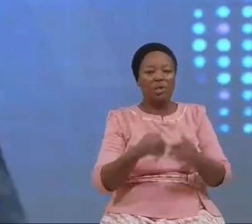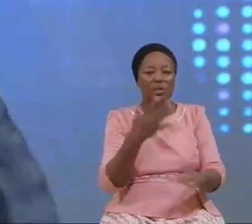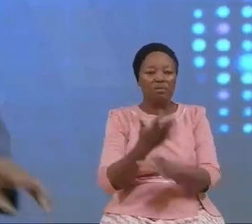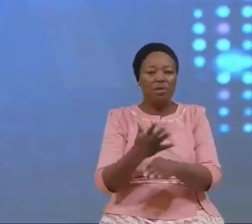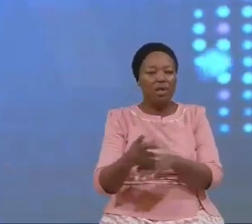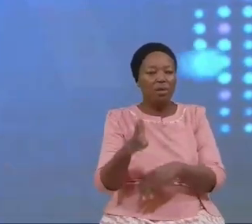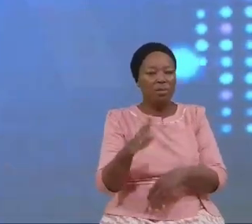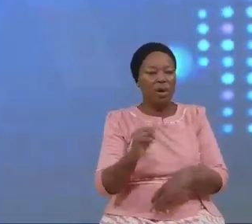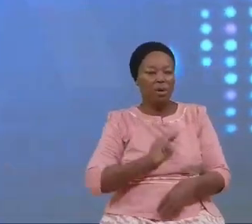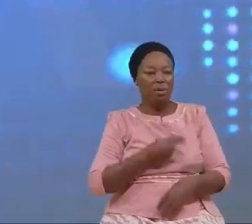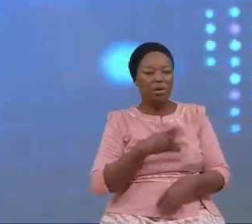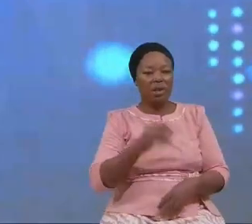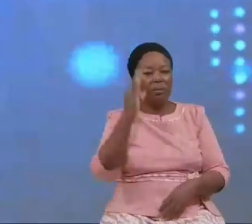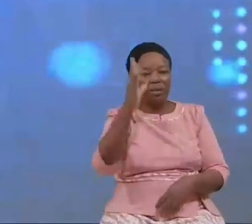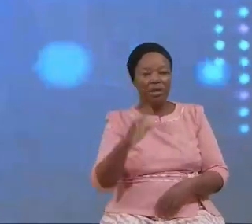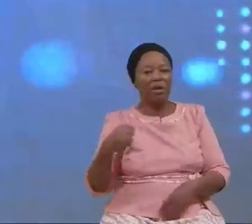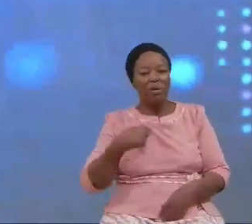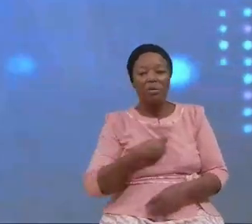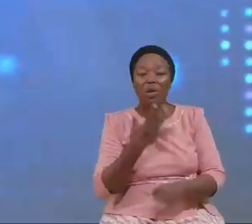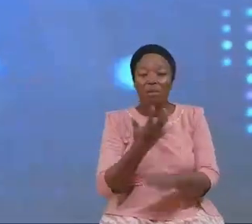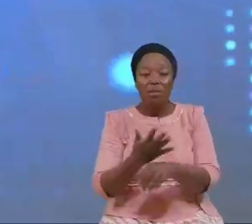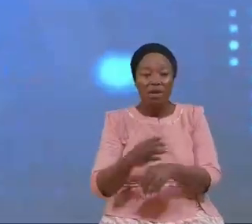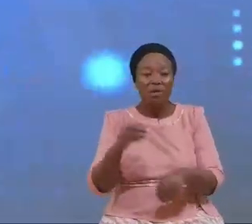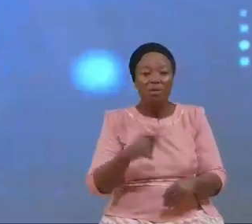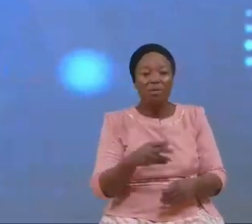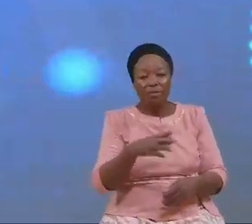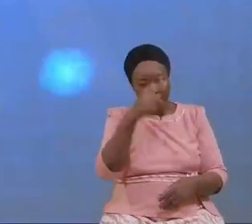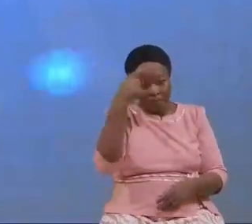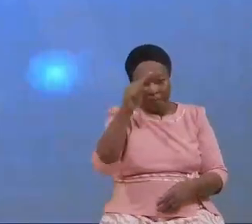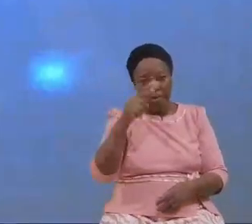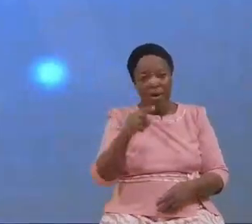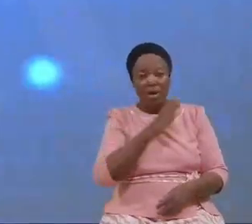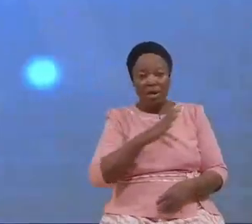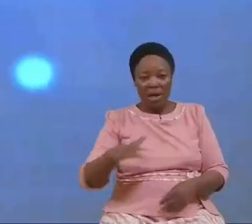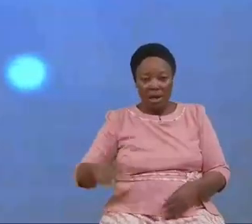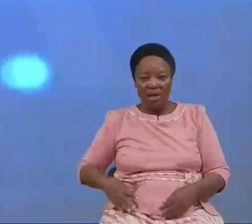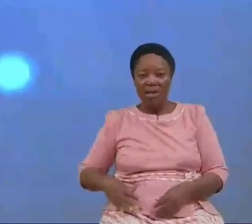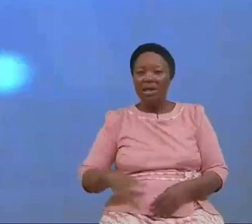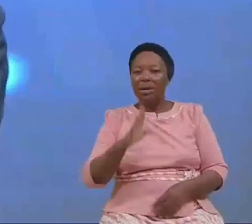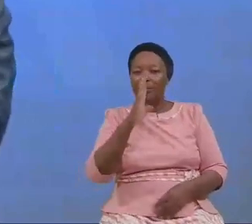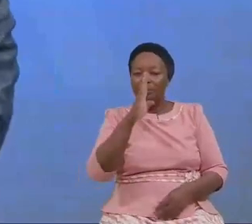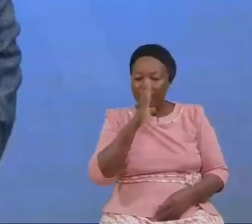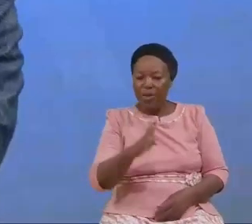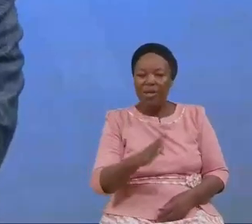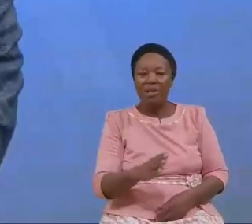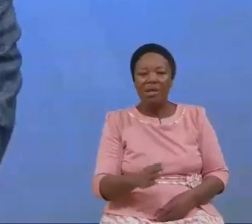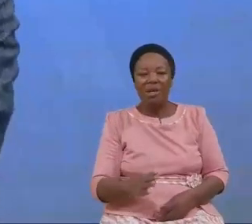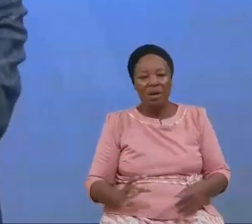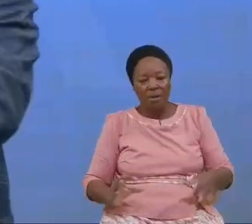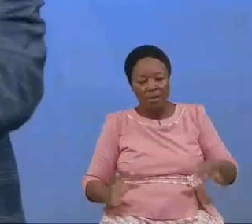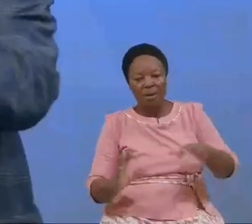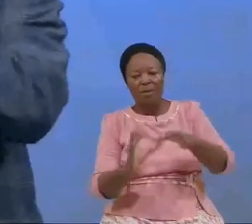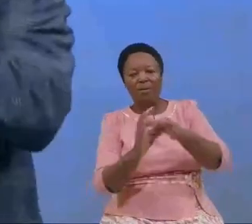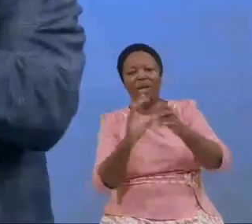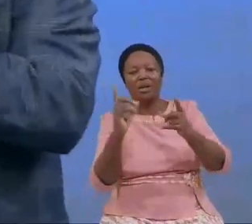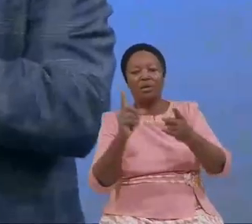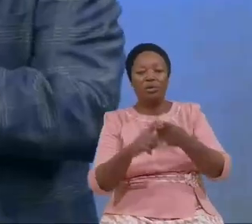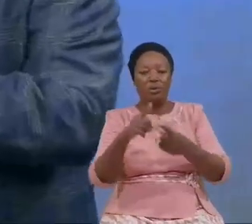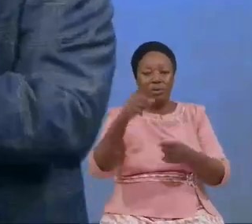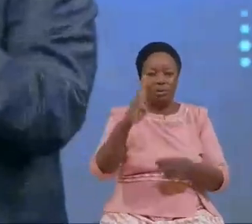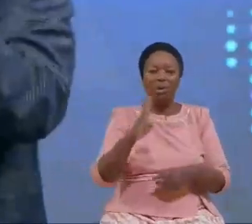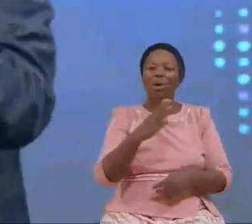nous vous en supplions au nom de Christ soyez réconciliés avec Dieu soyez